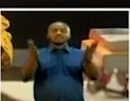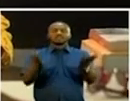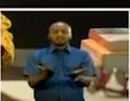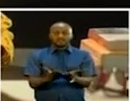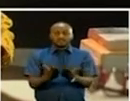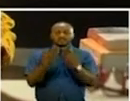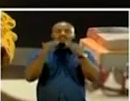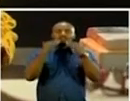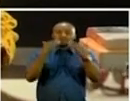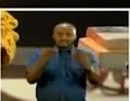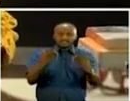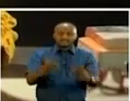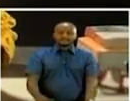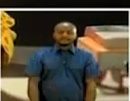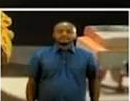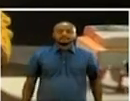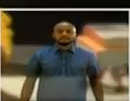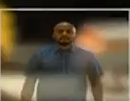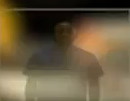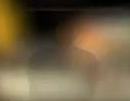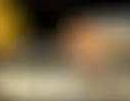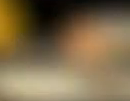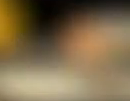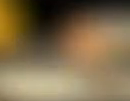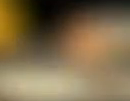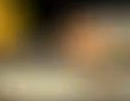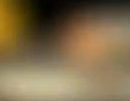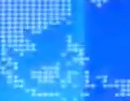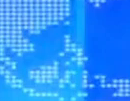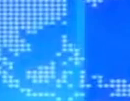intégral de ces dernières. Je vous remercie.